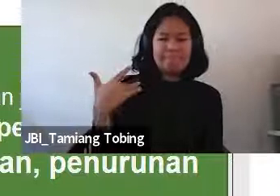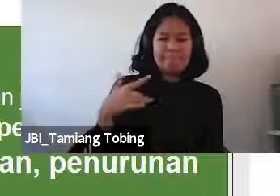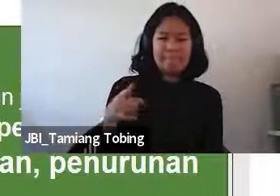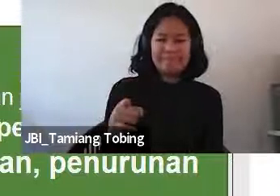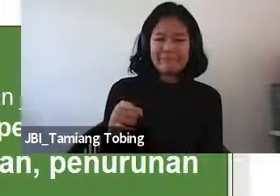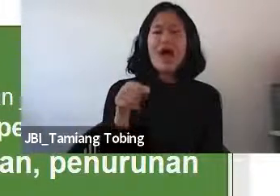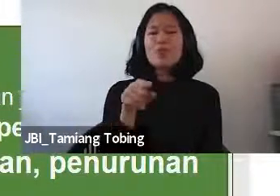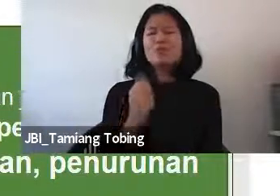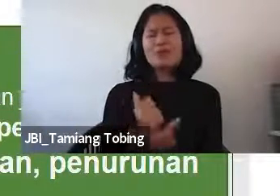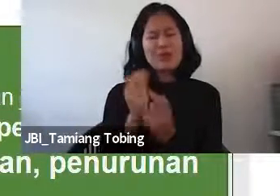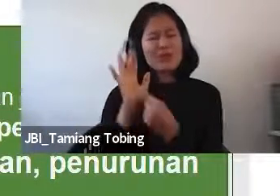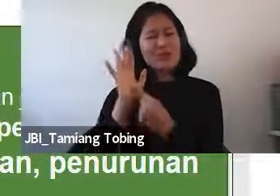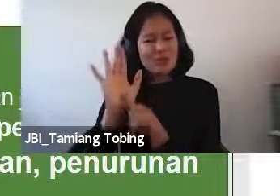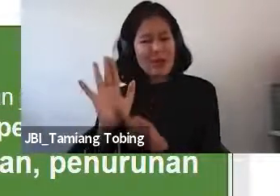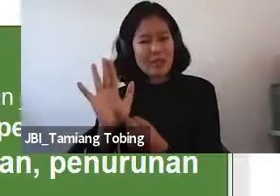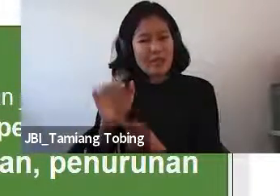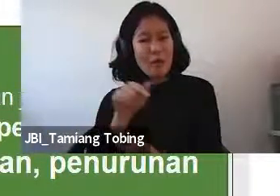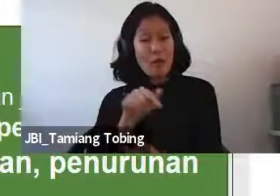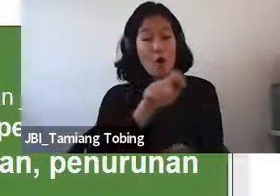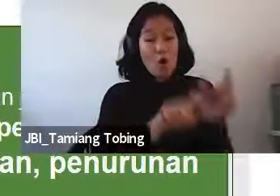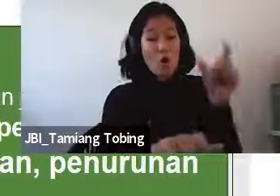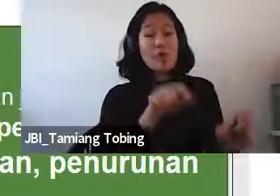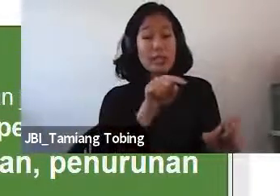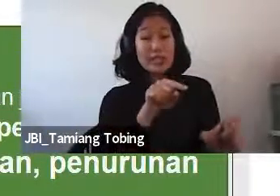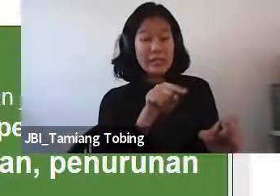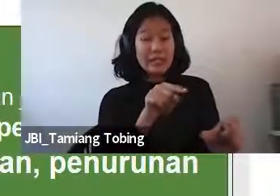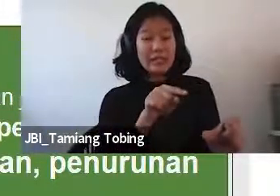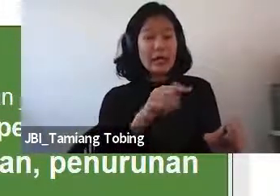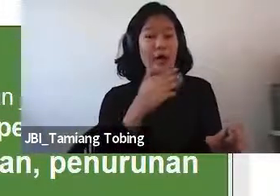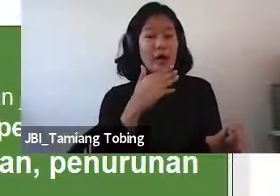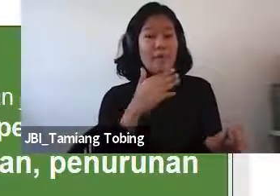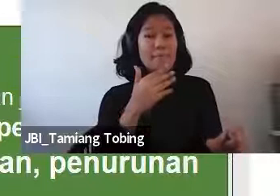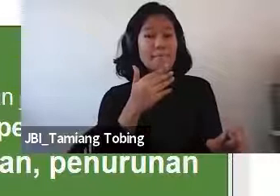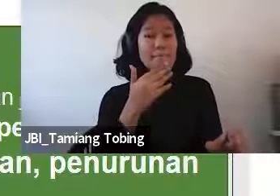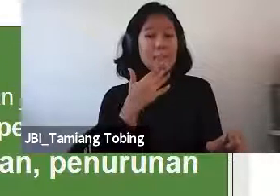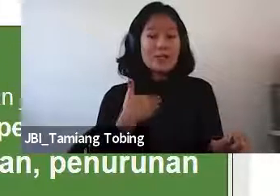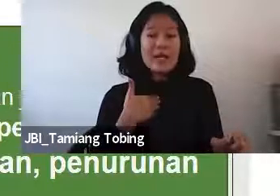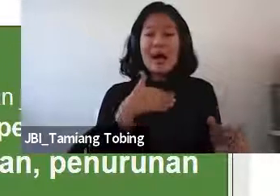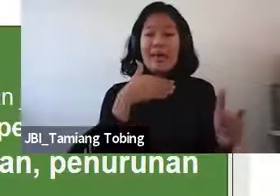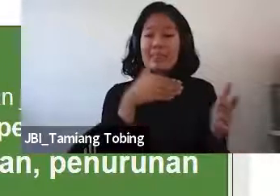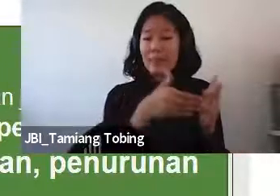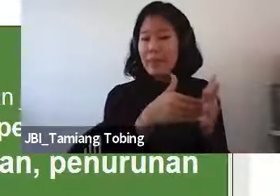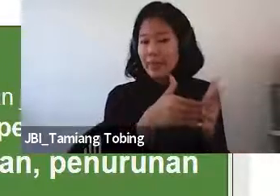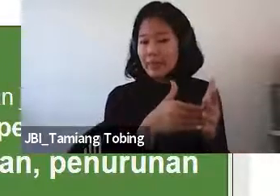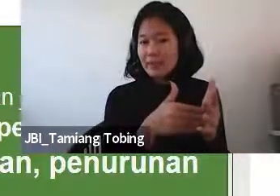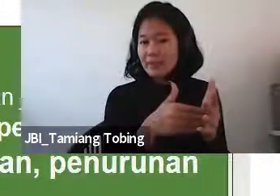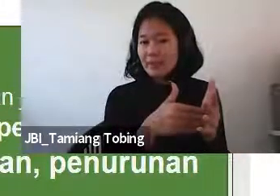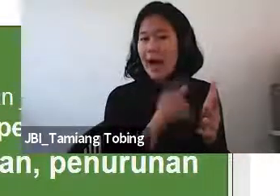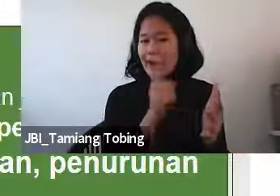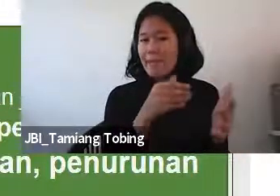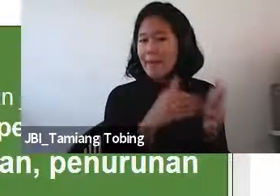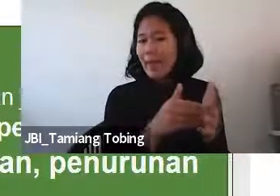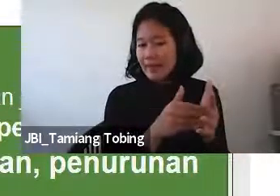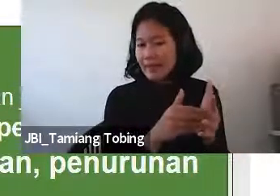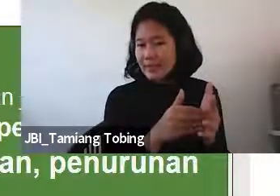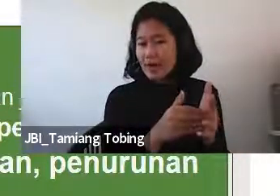bahwa mereka memang memiliki keterbatasan untuk